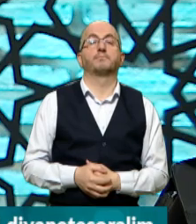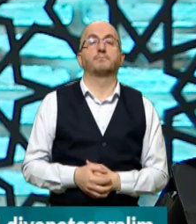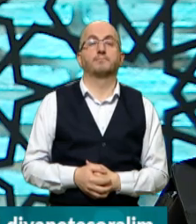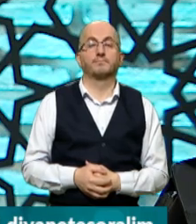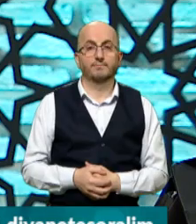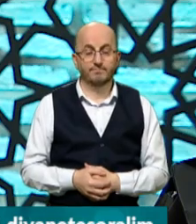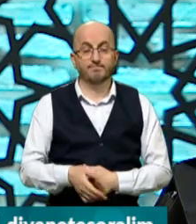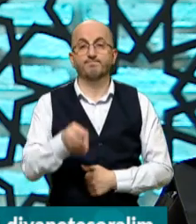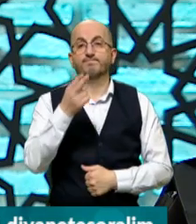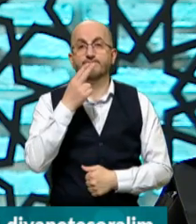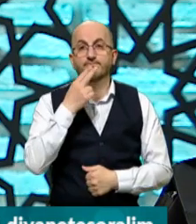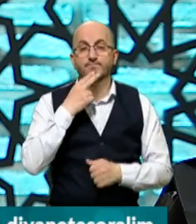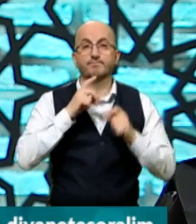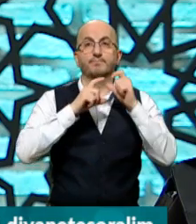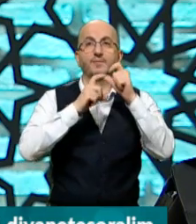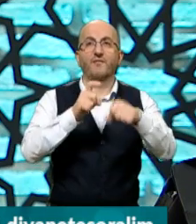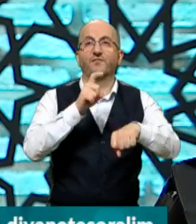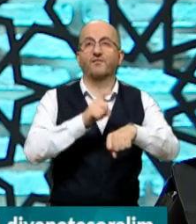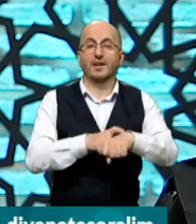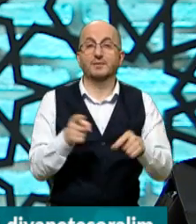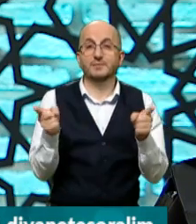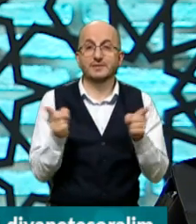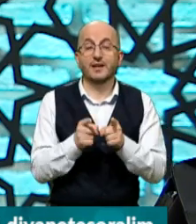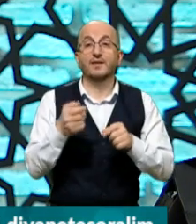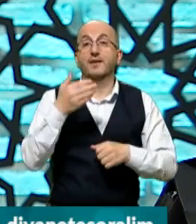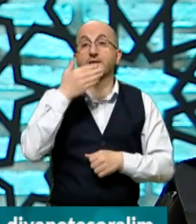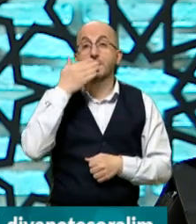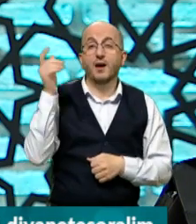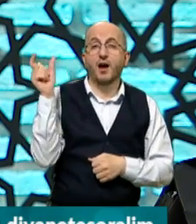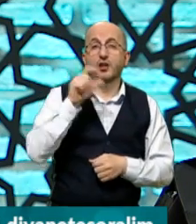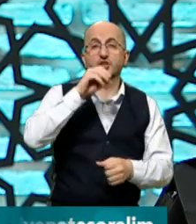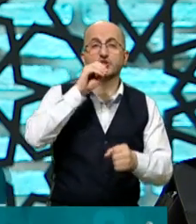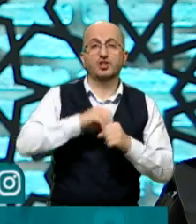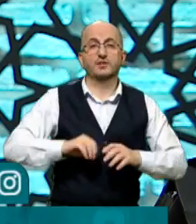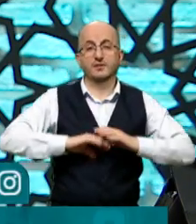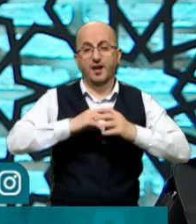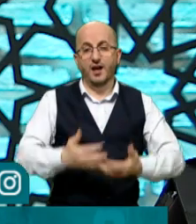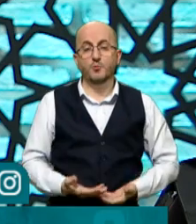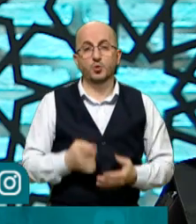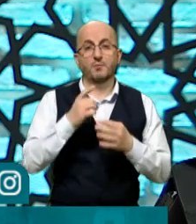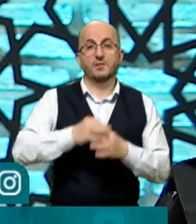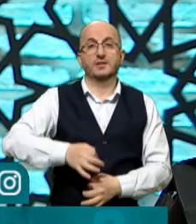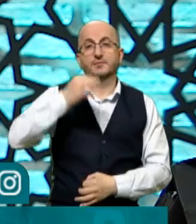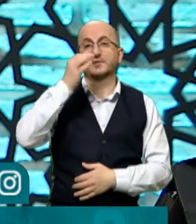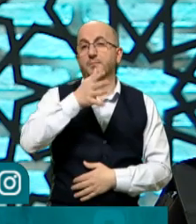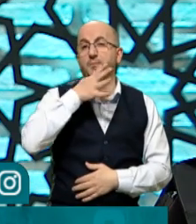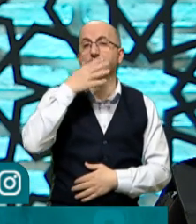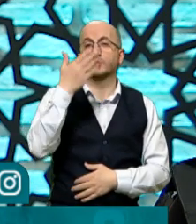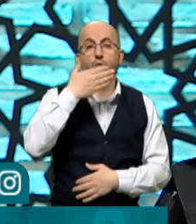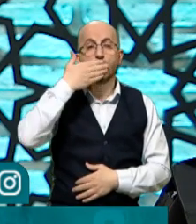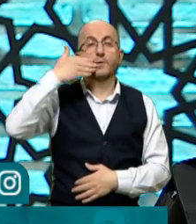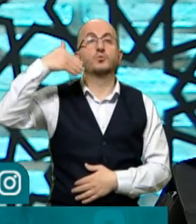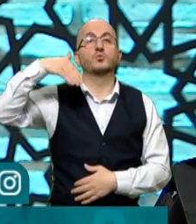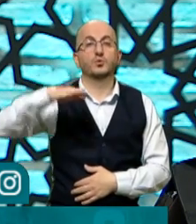Hanım'ın sorularına geliyorum. Vaktimiz de biraz daraldı. Diyor ki Ramazan ayı içerisinde hamile olan bir kimse malumunuz olduğu üzere oruç